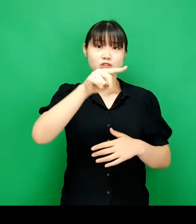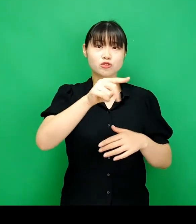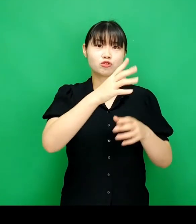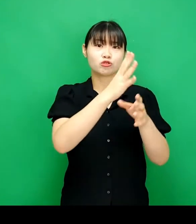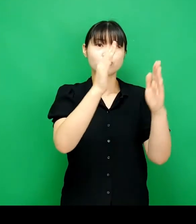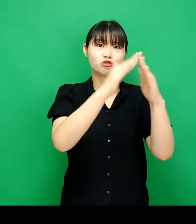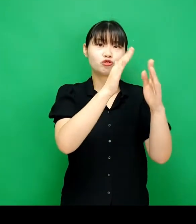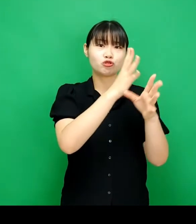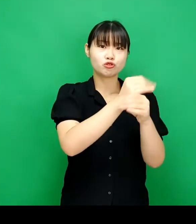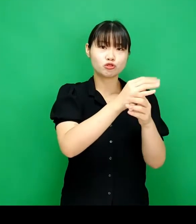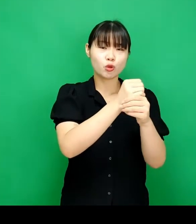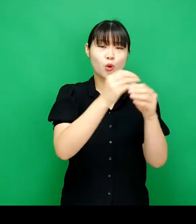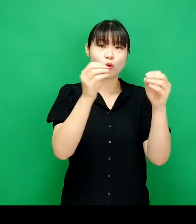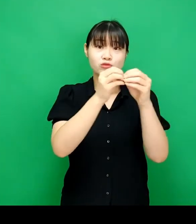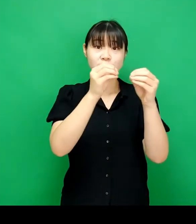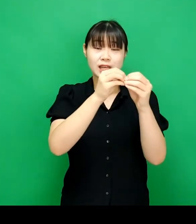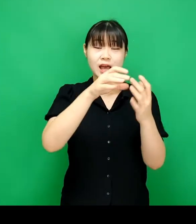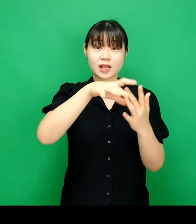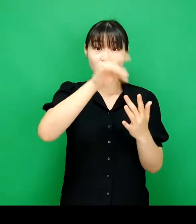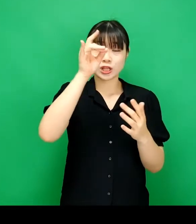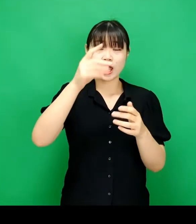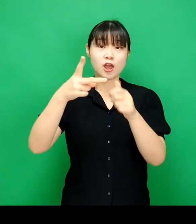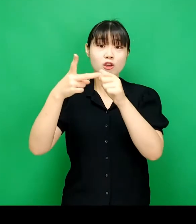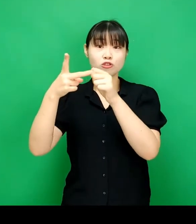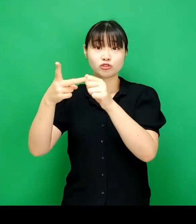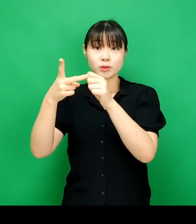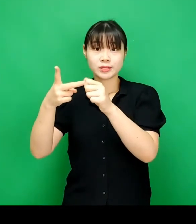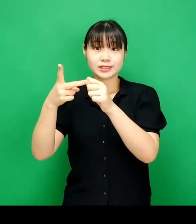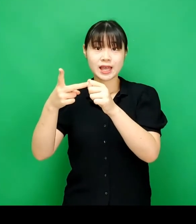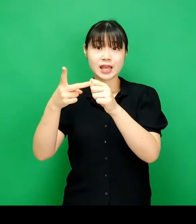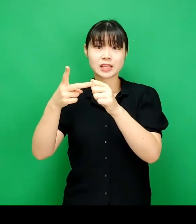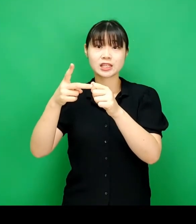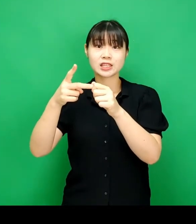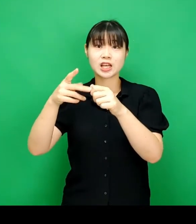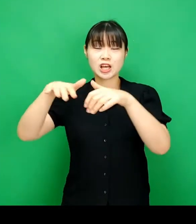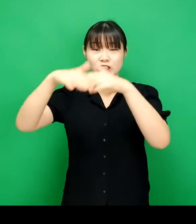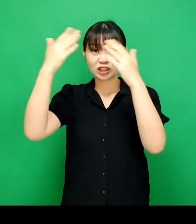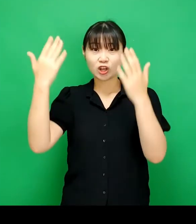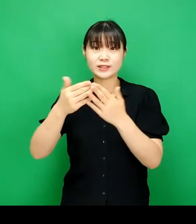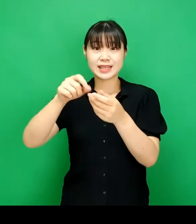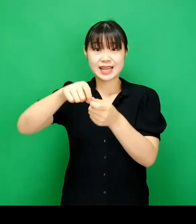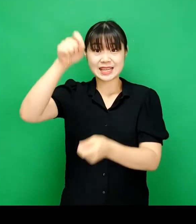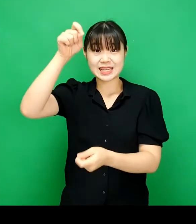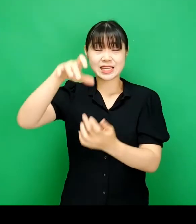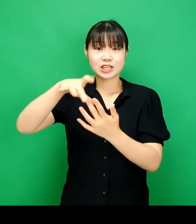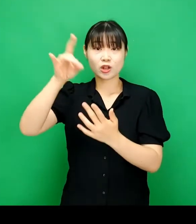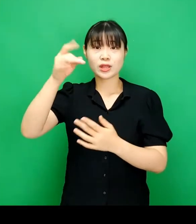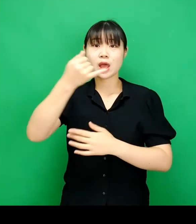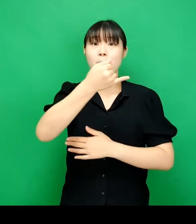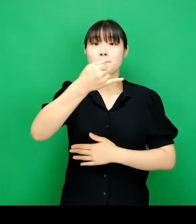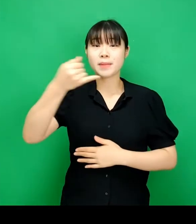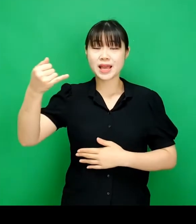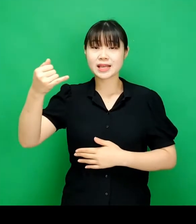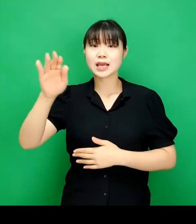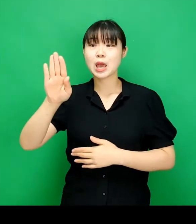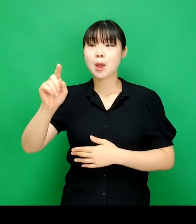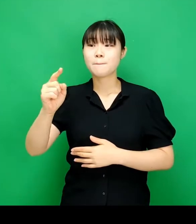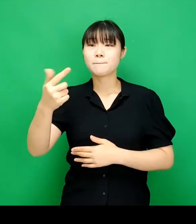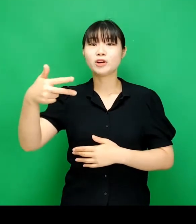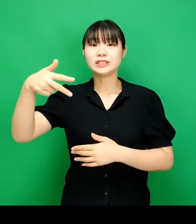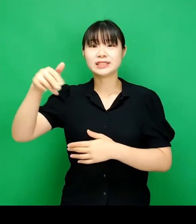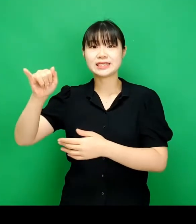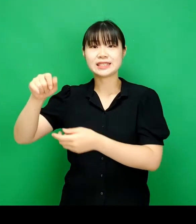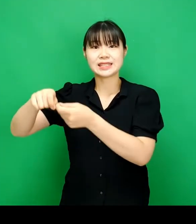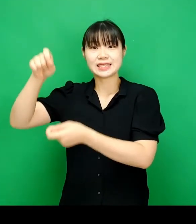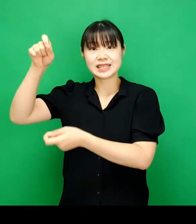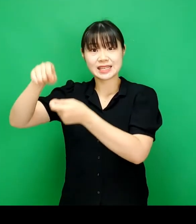첫 번째 인수에서는 주소 문자열을 선택하고 두 번째 인수에서는 전체 길이 선택, 빼기,